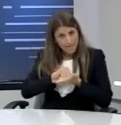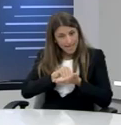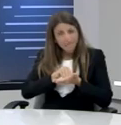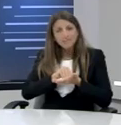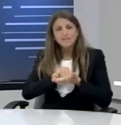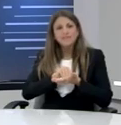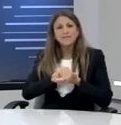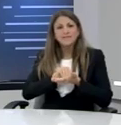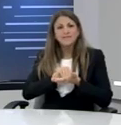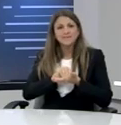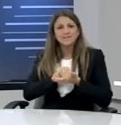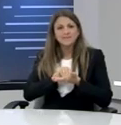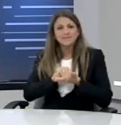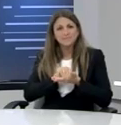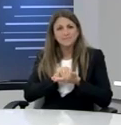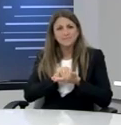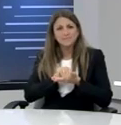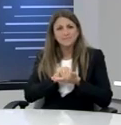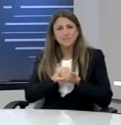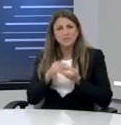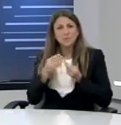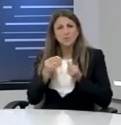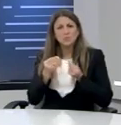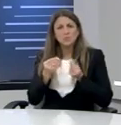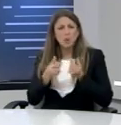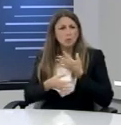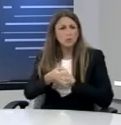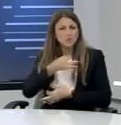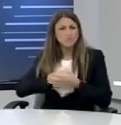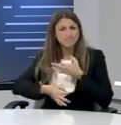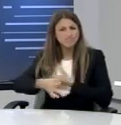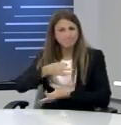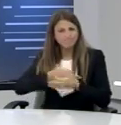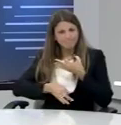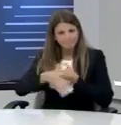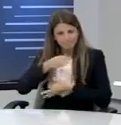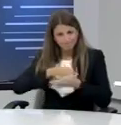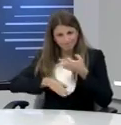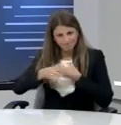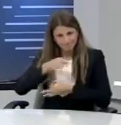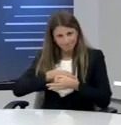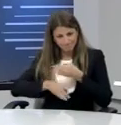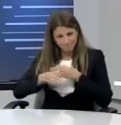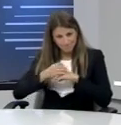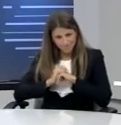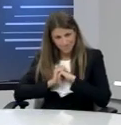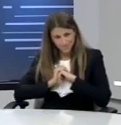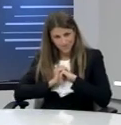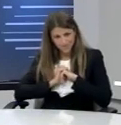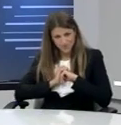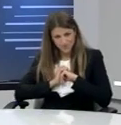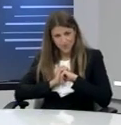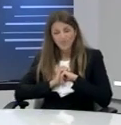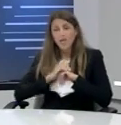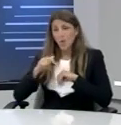με την ίδια ακραία αντίληψη που σας διακατήχε γι' αυτό. Τώρα που μιλήσατε εκτός κειμένου, παρασυρθήκατε στη πιο